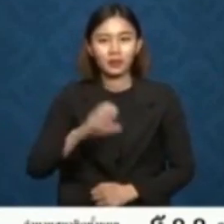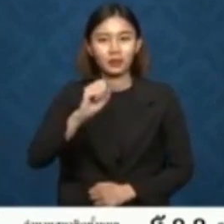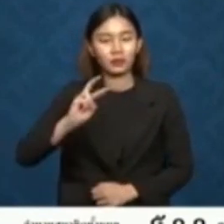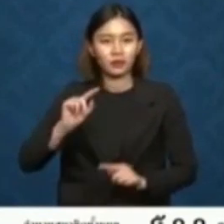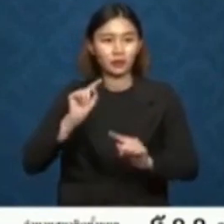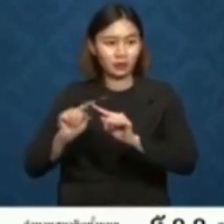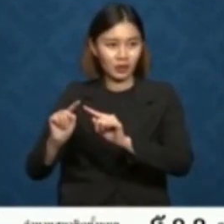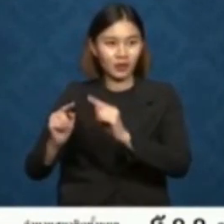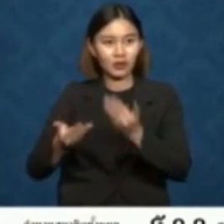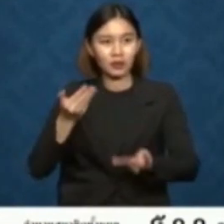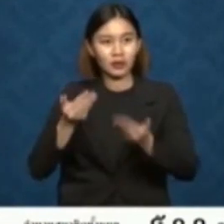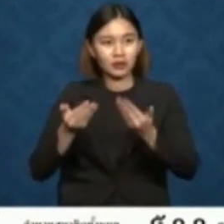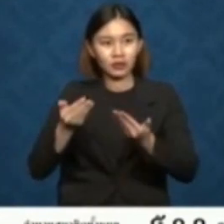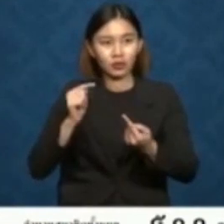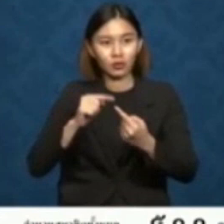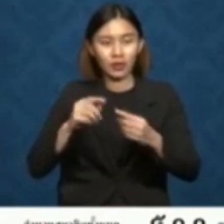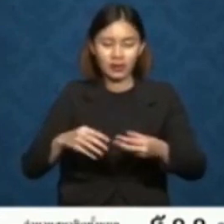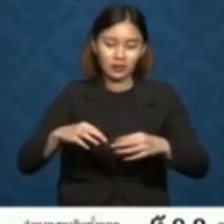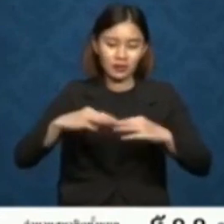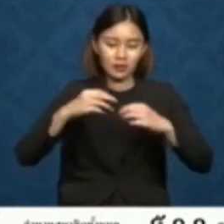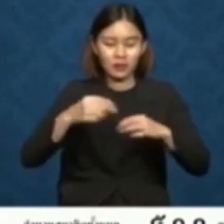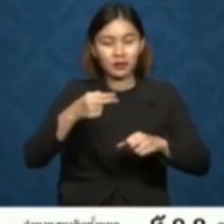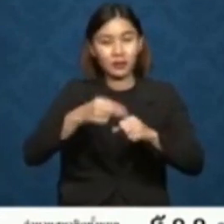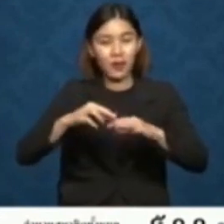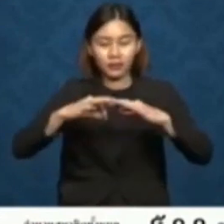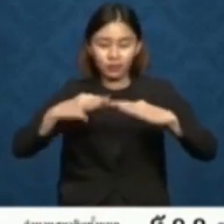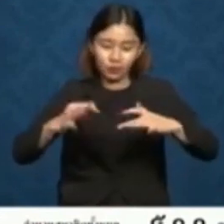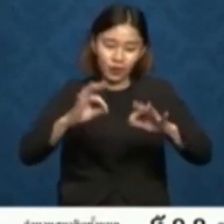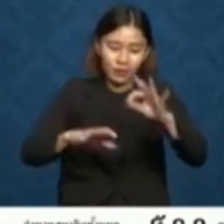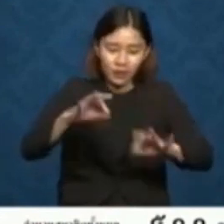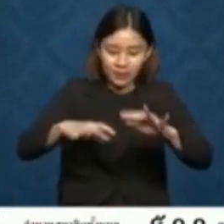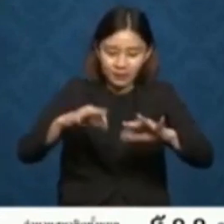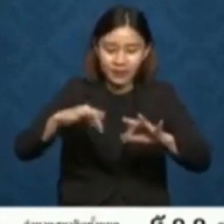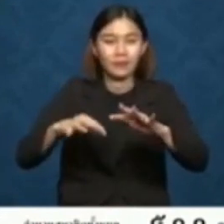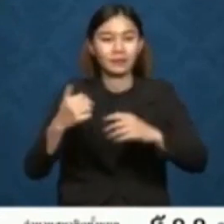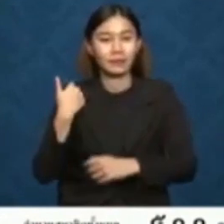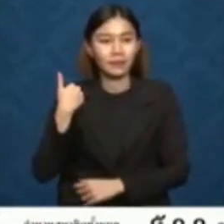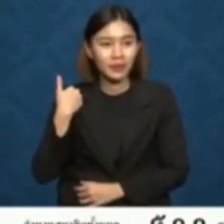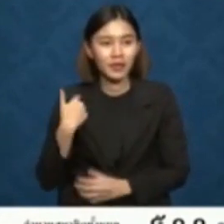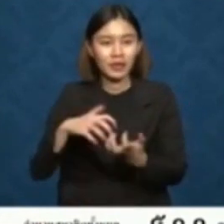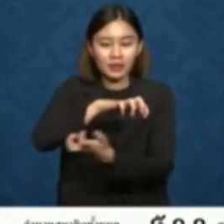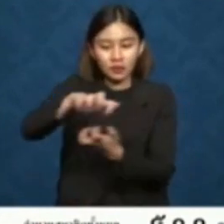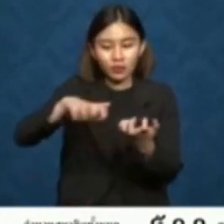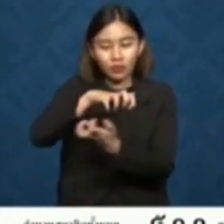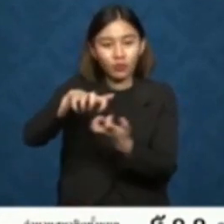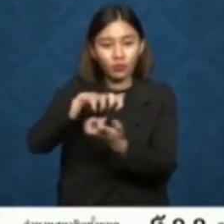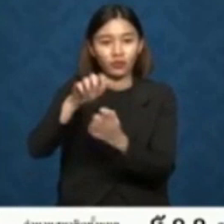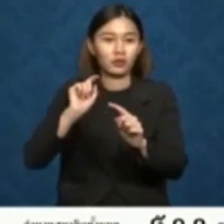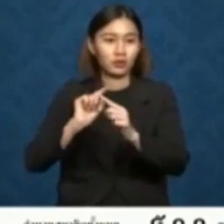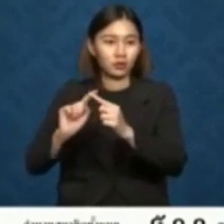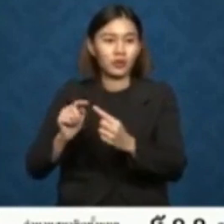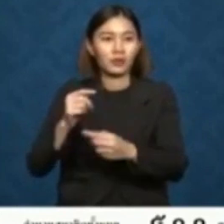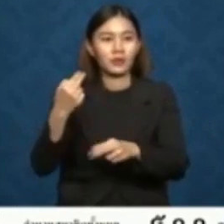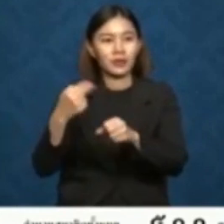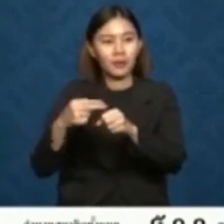า photo oxidation นะครับหรือการจมตัวหรือก็การตกตะกอนนั่นเองนะครับนอกจากนี้ครับยังทำให้เกิดการปนเปื้อ